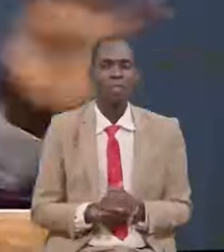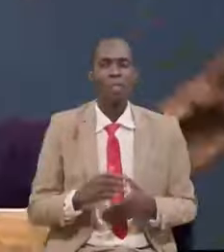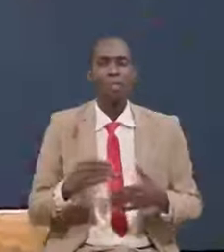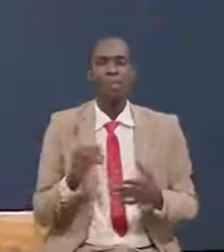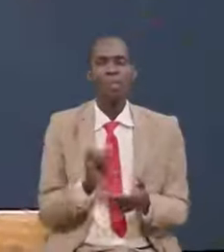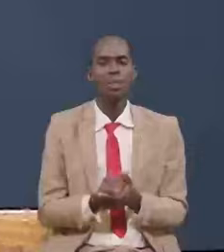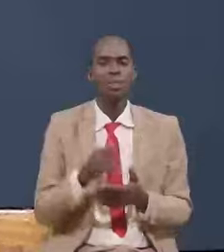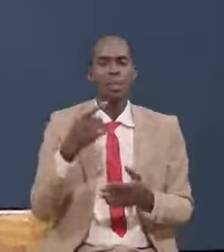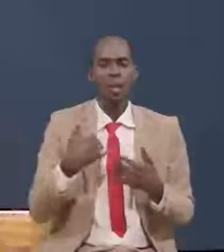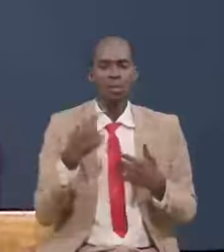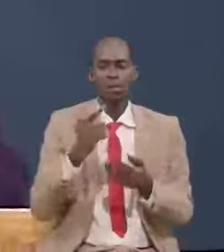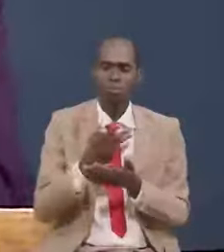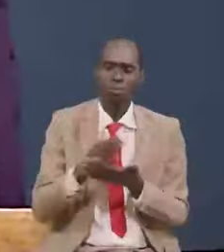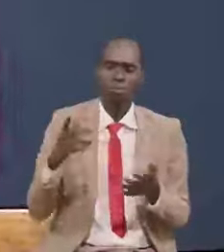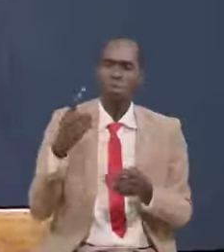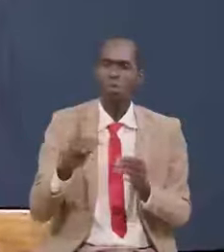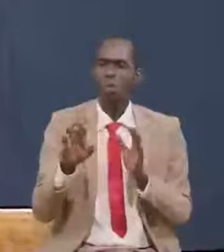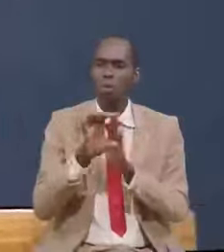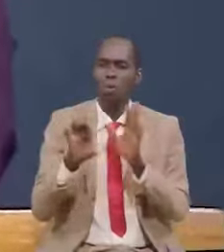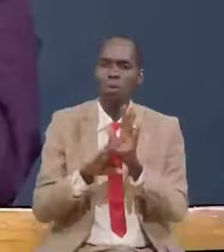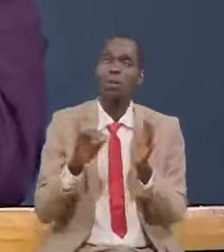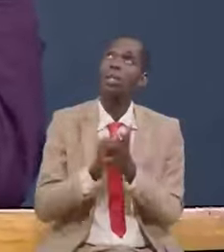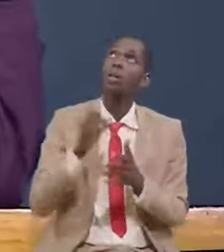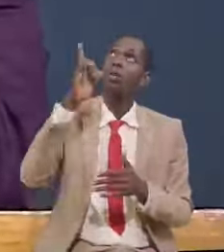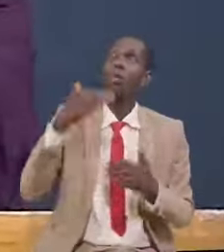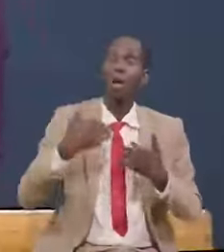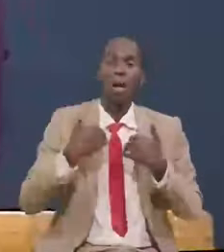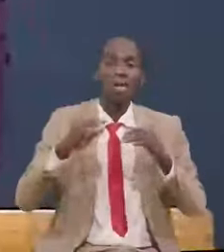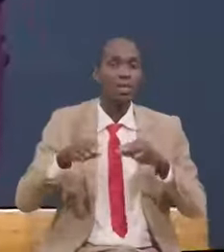Quel est le plus grand commandement que Dieu a donné?